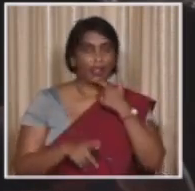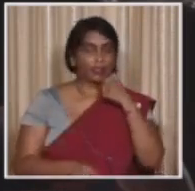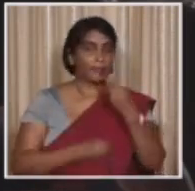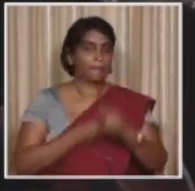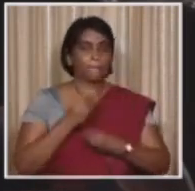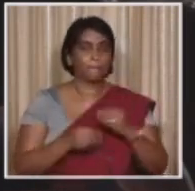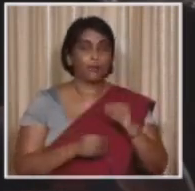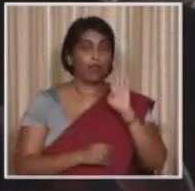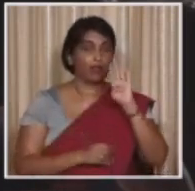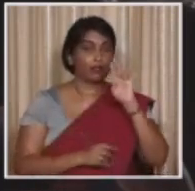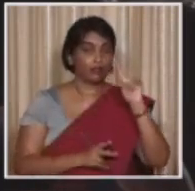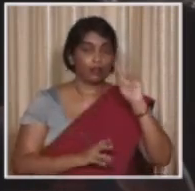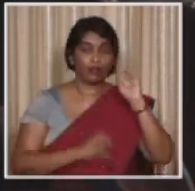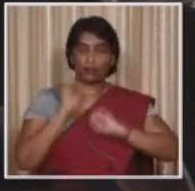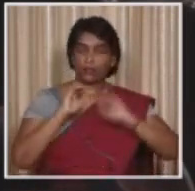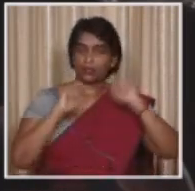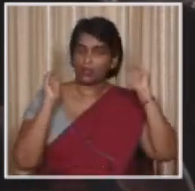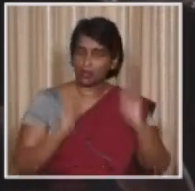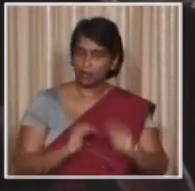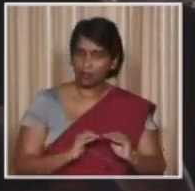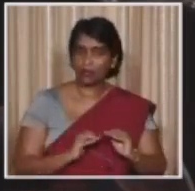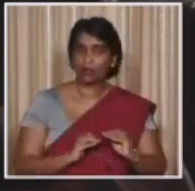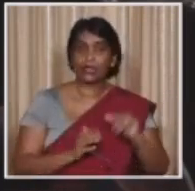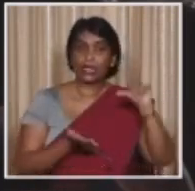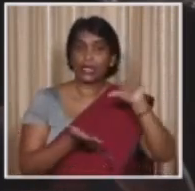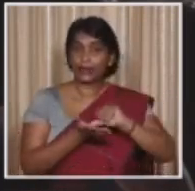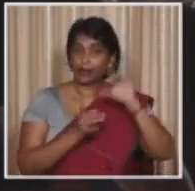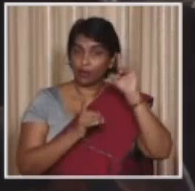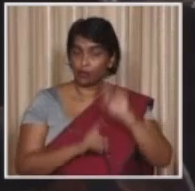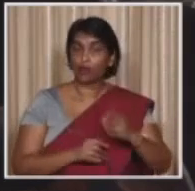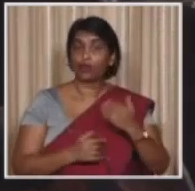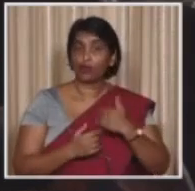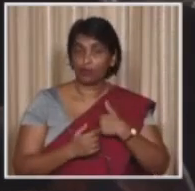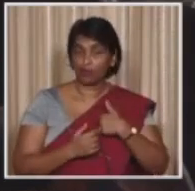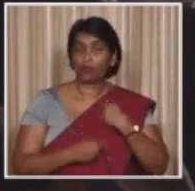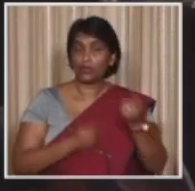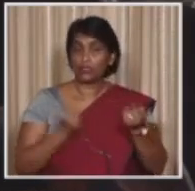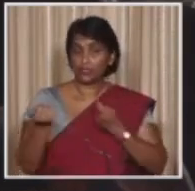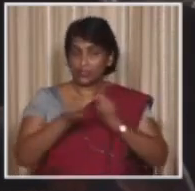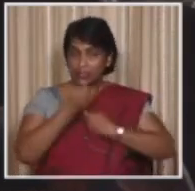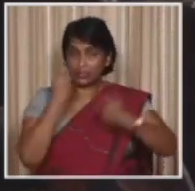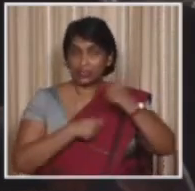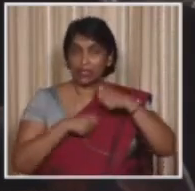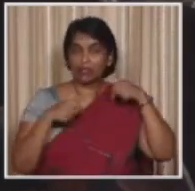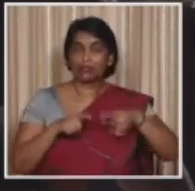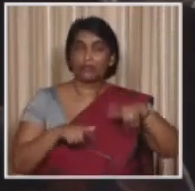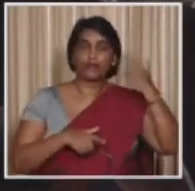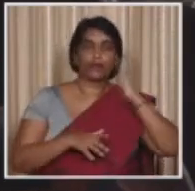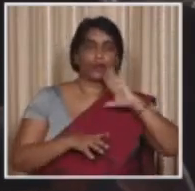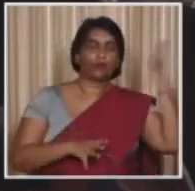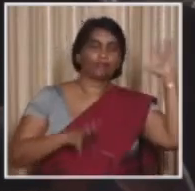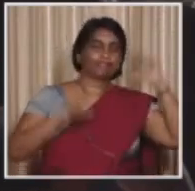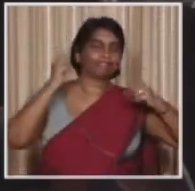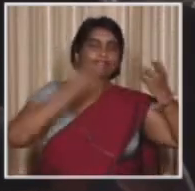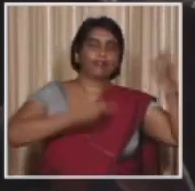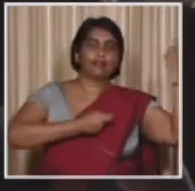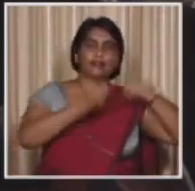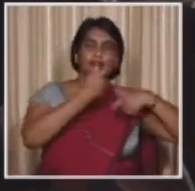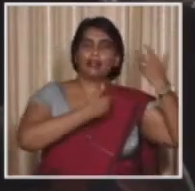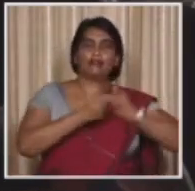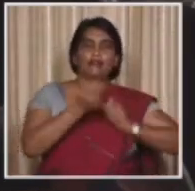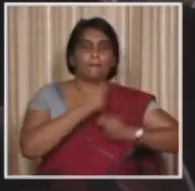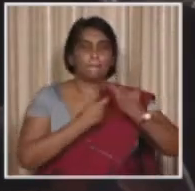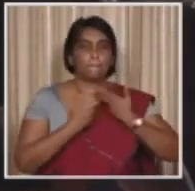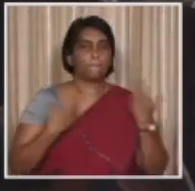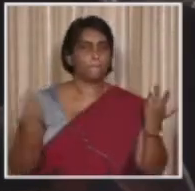නිෂ්පාදනය 42%කින් අඩු වෙලා ඉරානය වගේ අපිට තිබිච්ච වෙළඳපොළ අද වෙන රටවල් වලින් අත්පත් කරගෙන